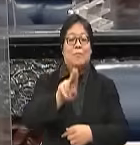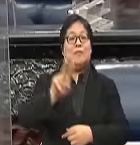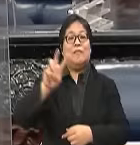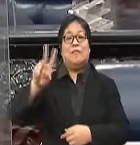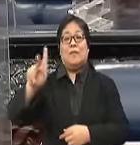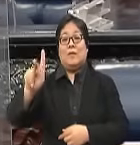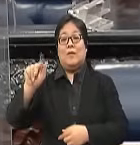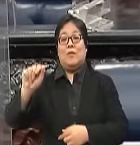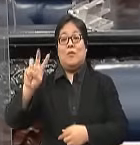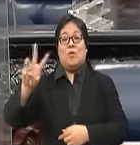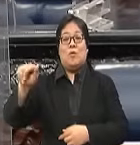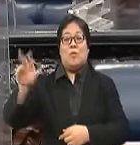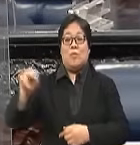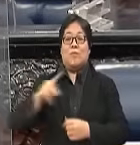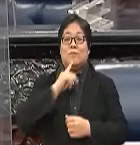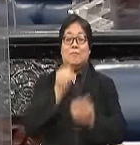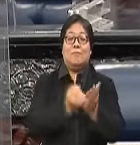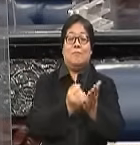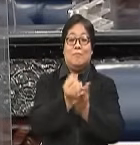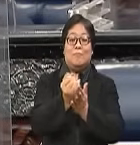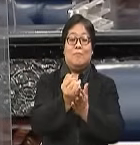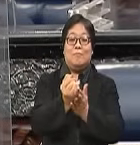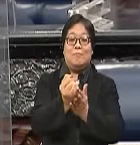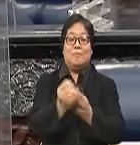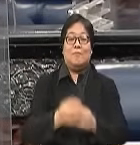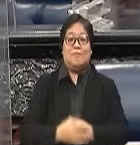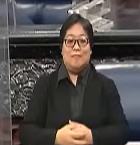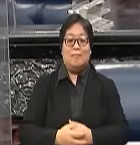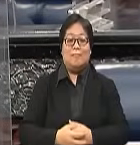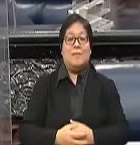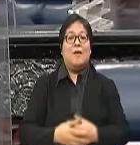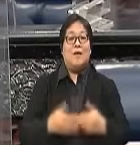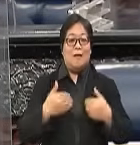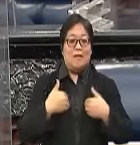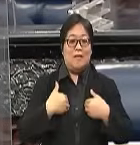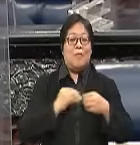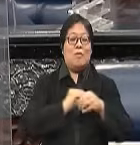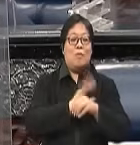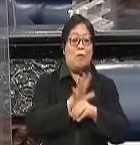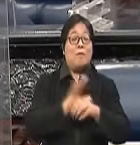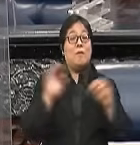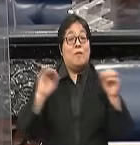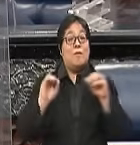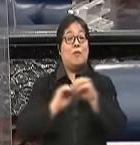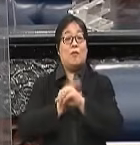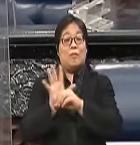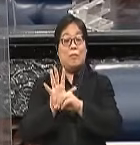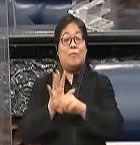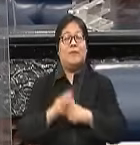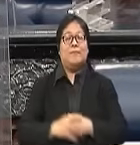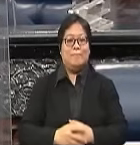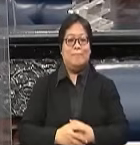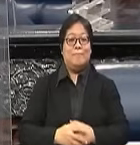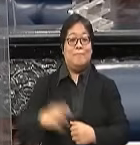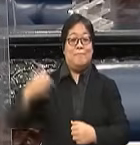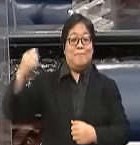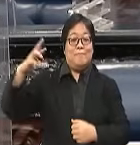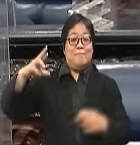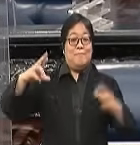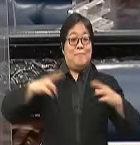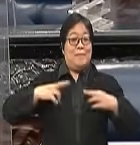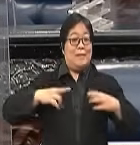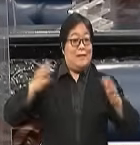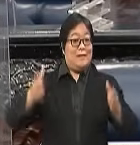sus sejujurnya adikku Beat atau tak the with pesaren